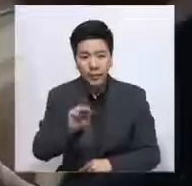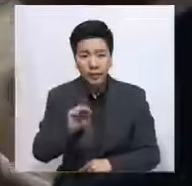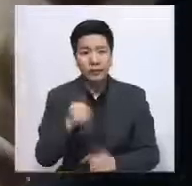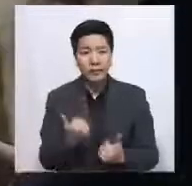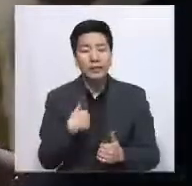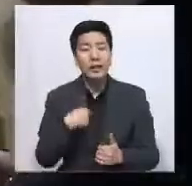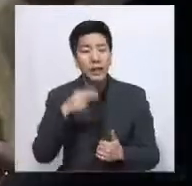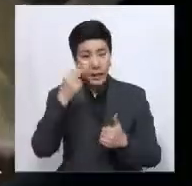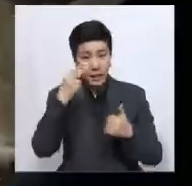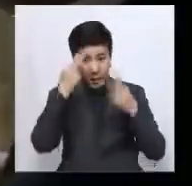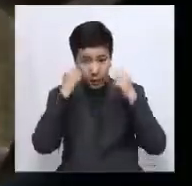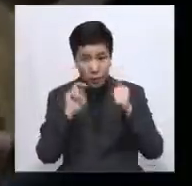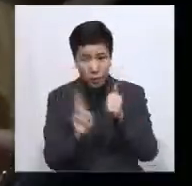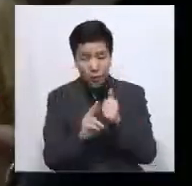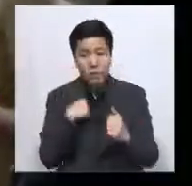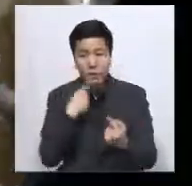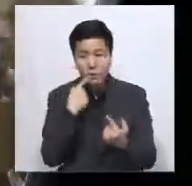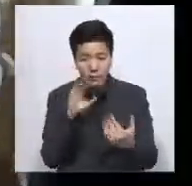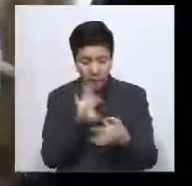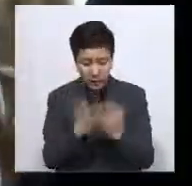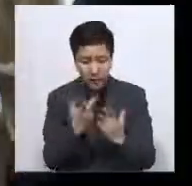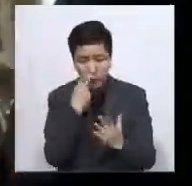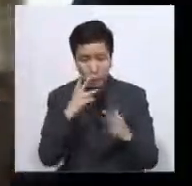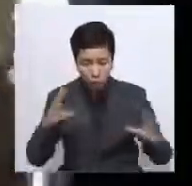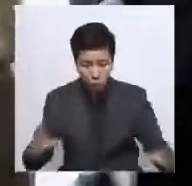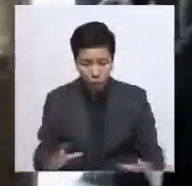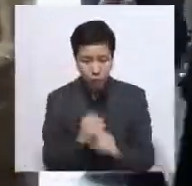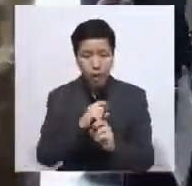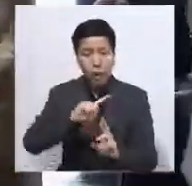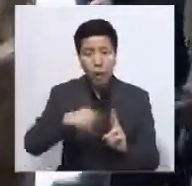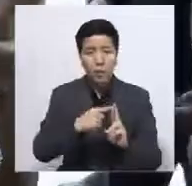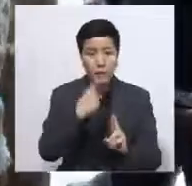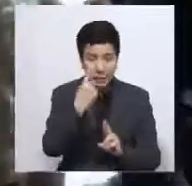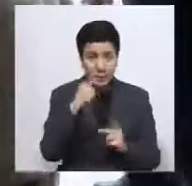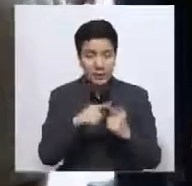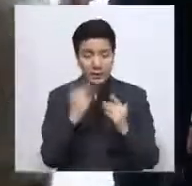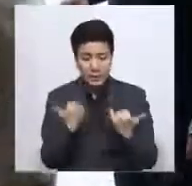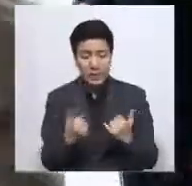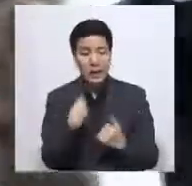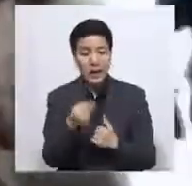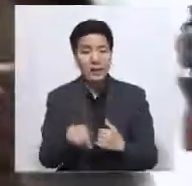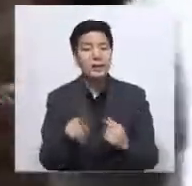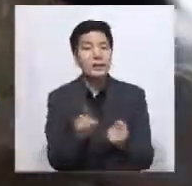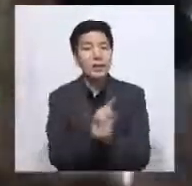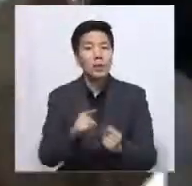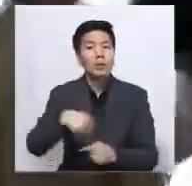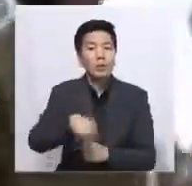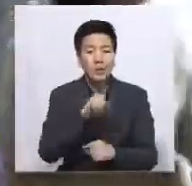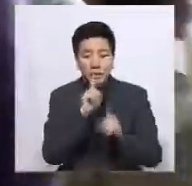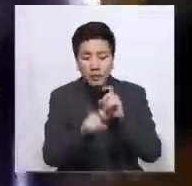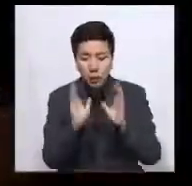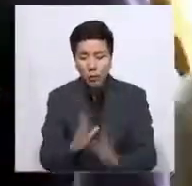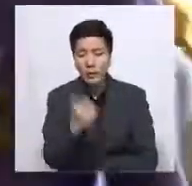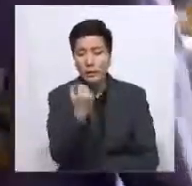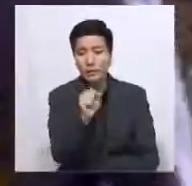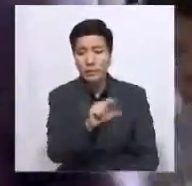าวว่าจะเสนอให้ที่ประชุมรับทราบถึงภาพรวมในการลงพื้นที่ในรอบแรกโดยได้ทำประชาคมในเวทีหลักกับประชาชนประมาณ10